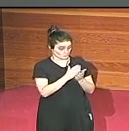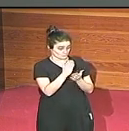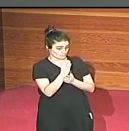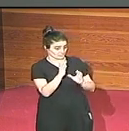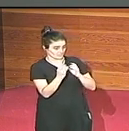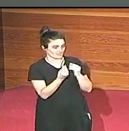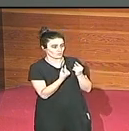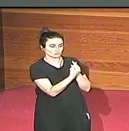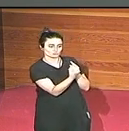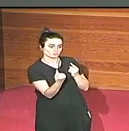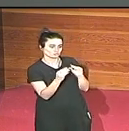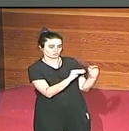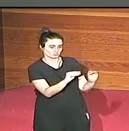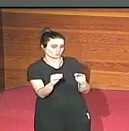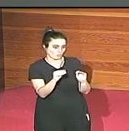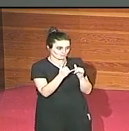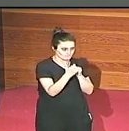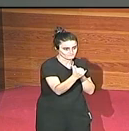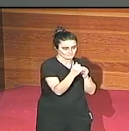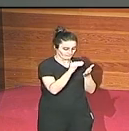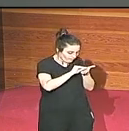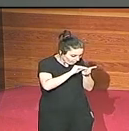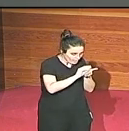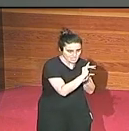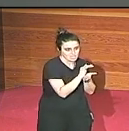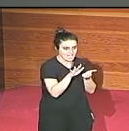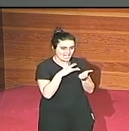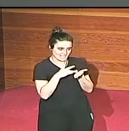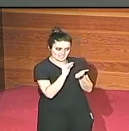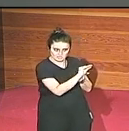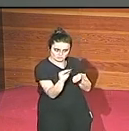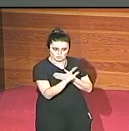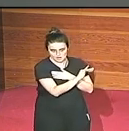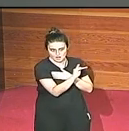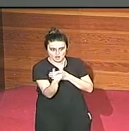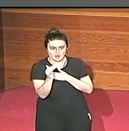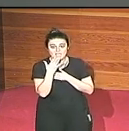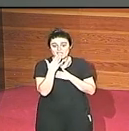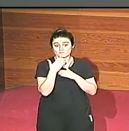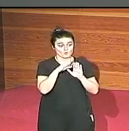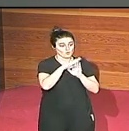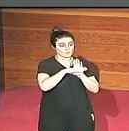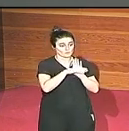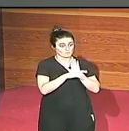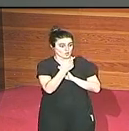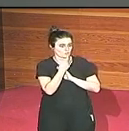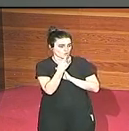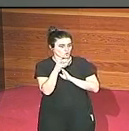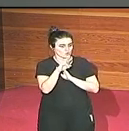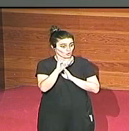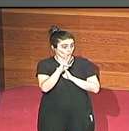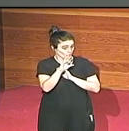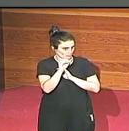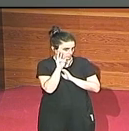editoriala daukala, bere agenda daukala, zoritxarrez hori ikusi dugu, ba, Rojo Bibo aipatu duzu, ba, Villarejoren kontuarekin eta